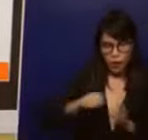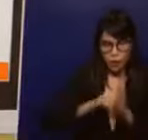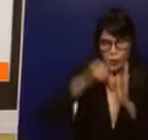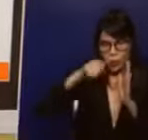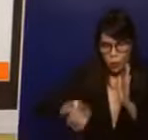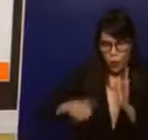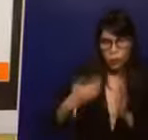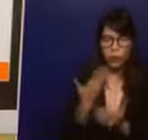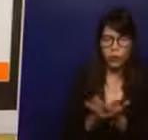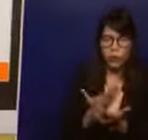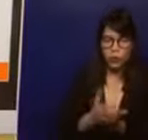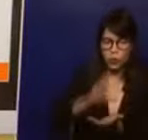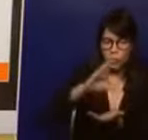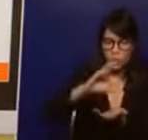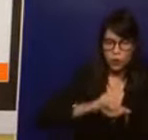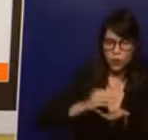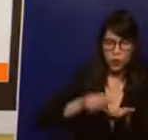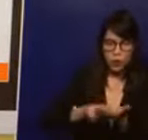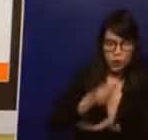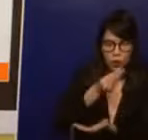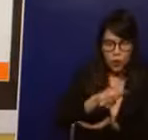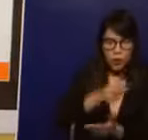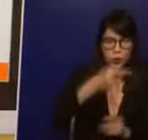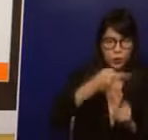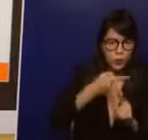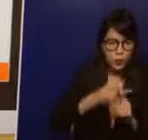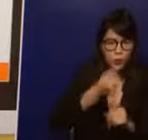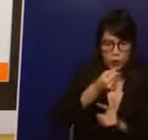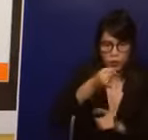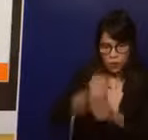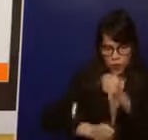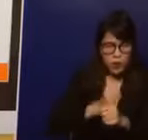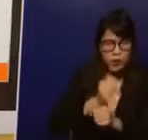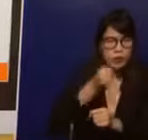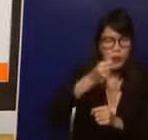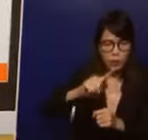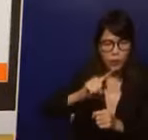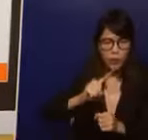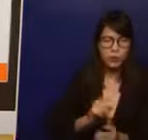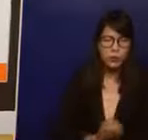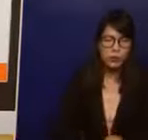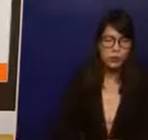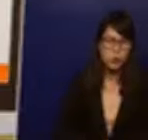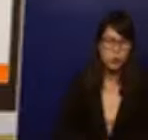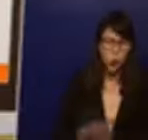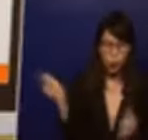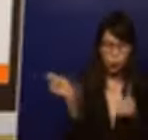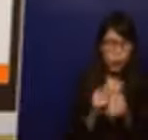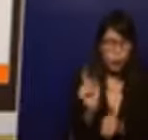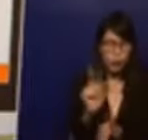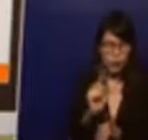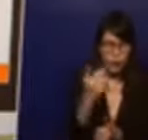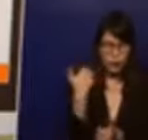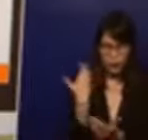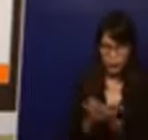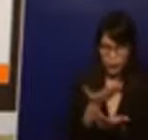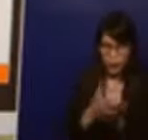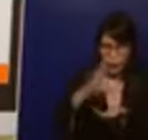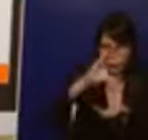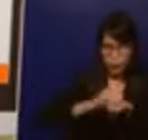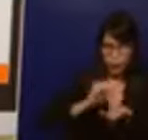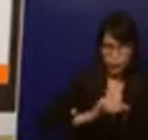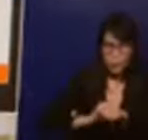เป็นเงินคืนที11ปีค่ะต้องผ่อนคืนนะคะโทษฐานที่ได้รับเงินซ้ำซ้อนจากทางราชการถ้